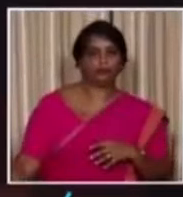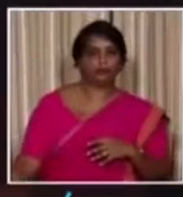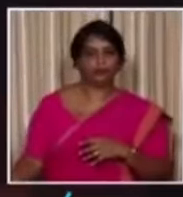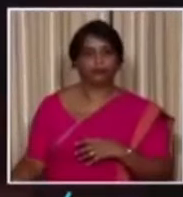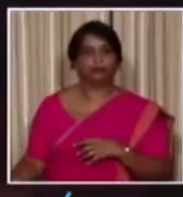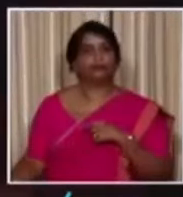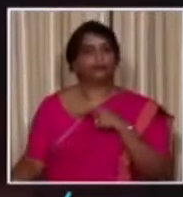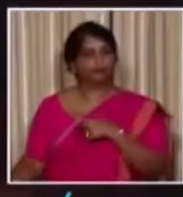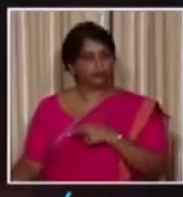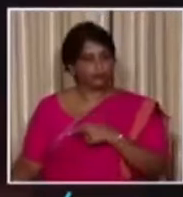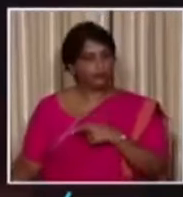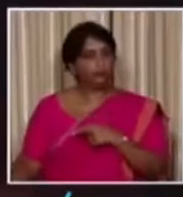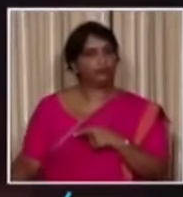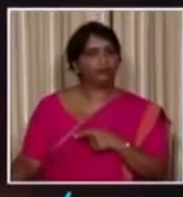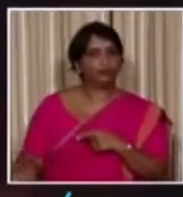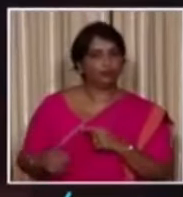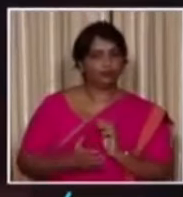එතකොට